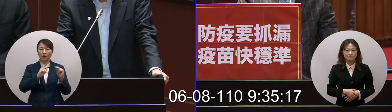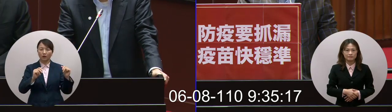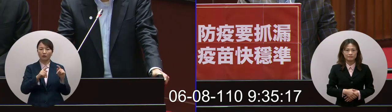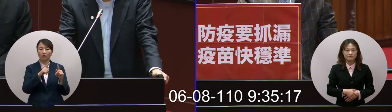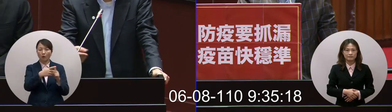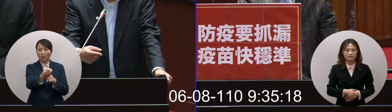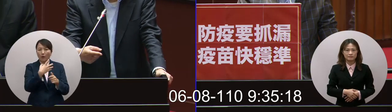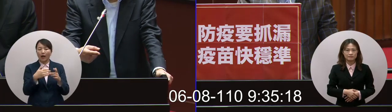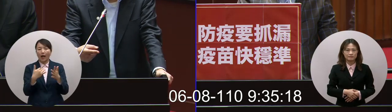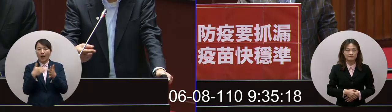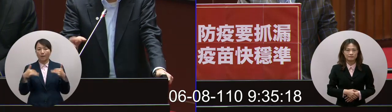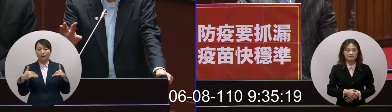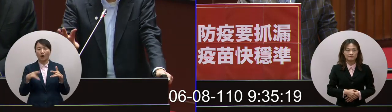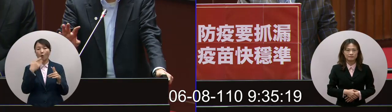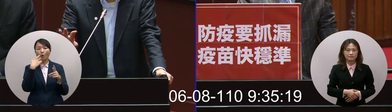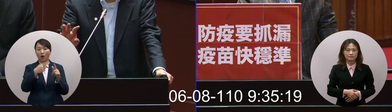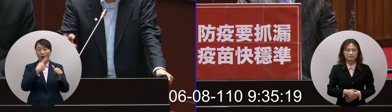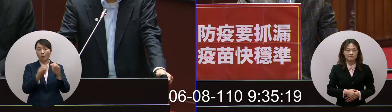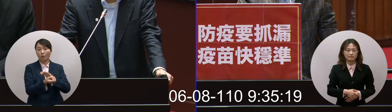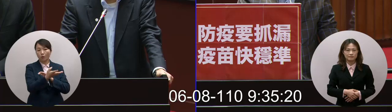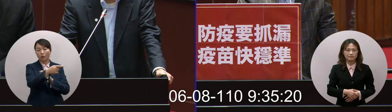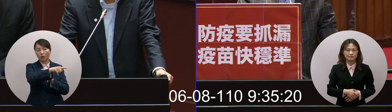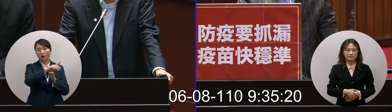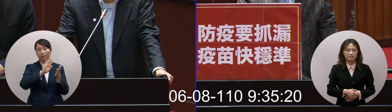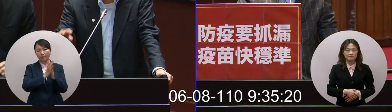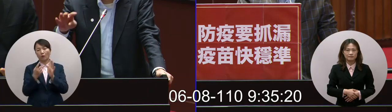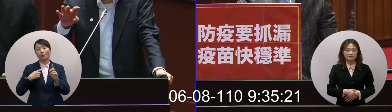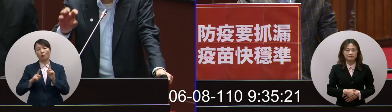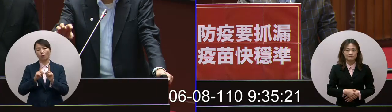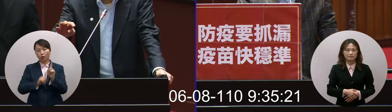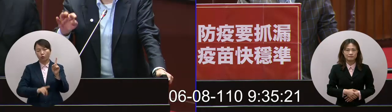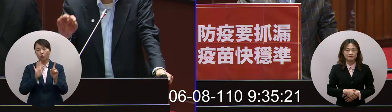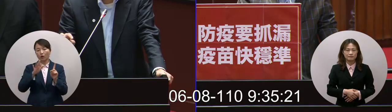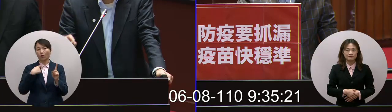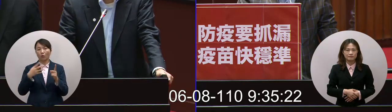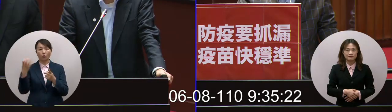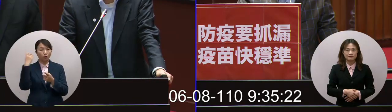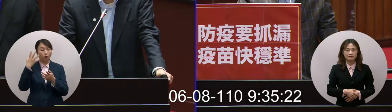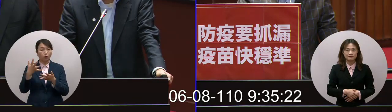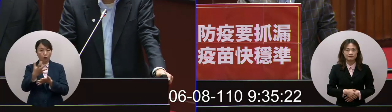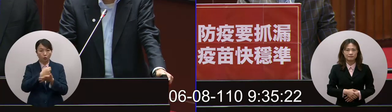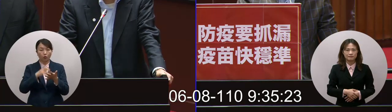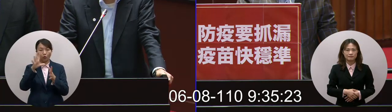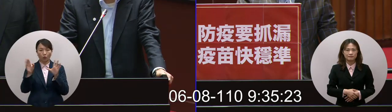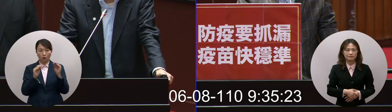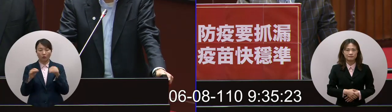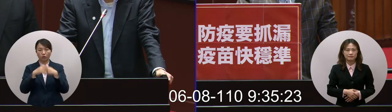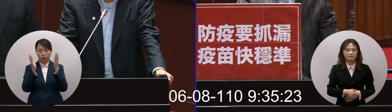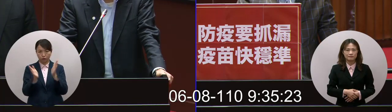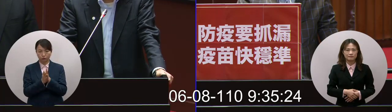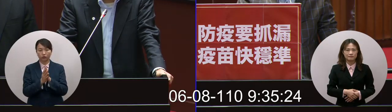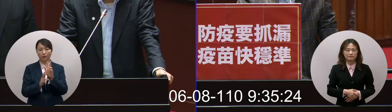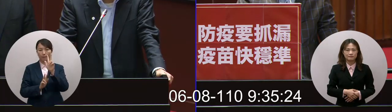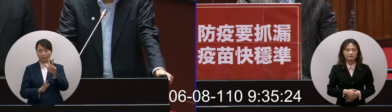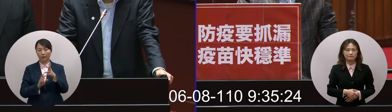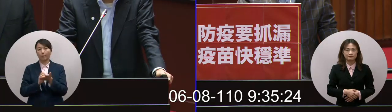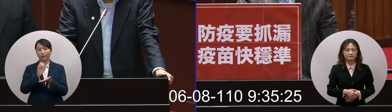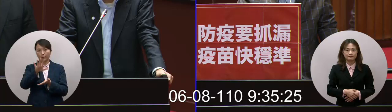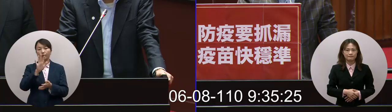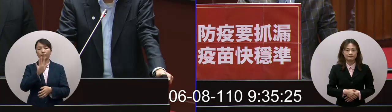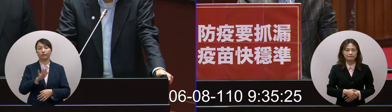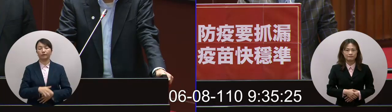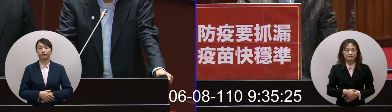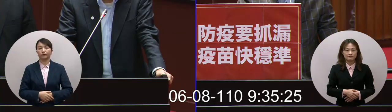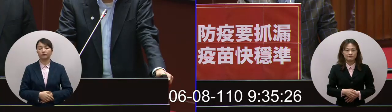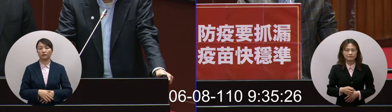起来的时候，地方的消息处理，啊，不然那个时间差。但是我们还是有收到的讯息，我那是转播哈，弄个公布出来的。